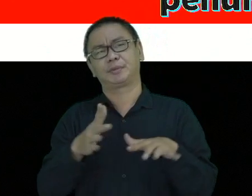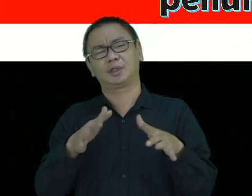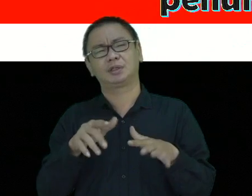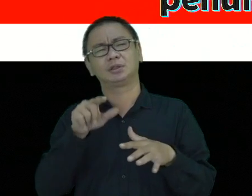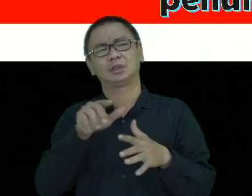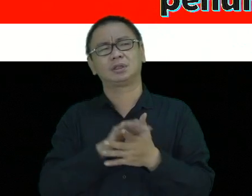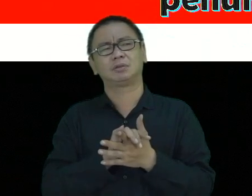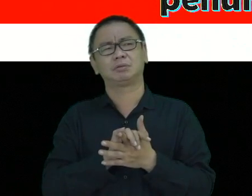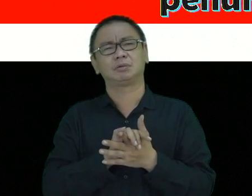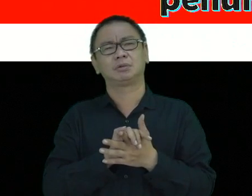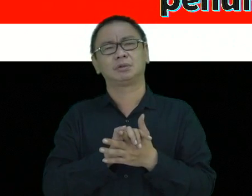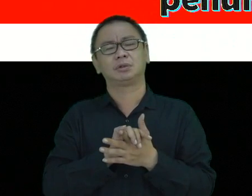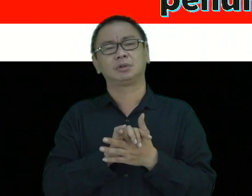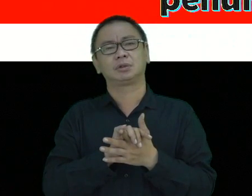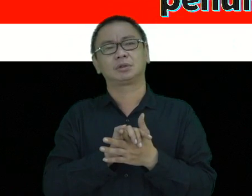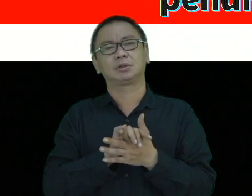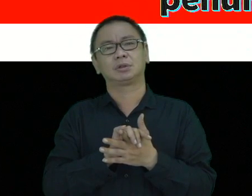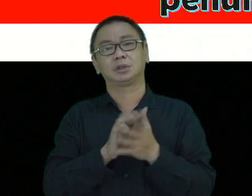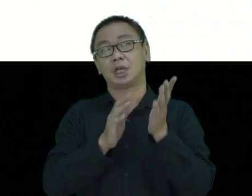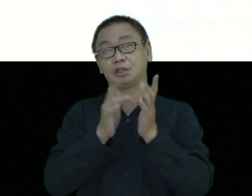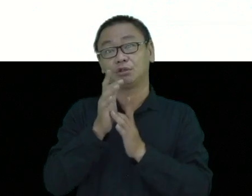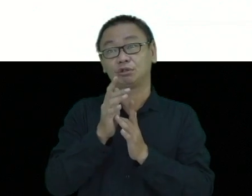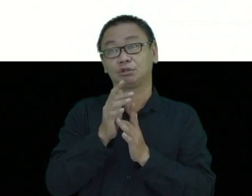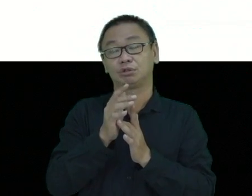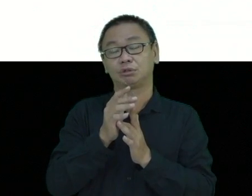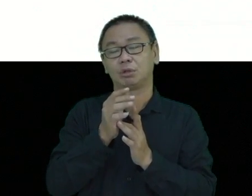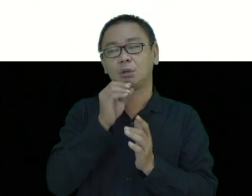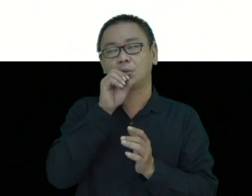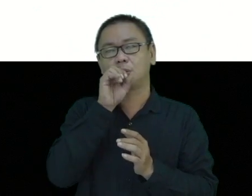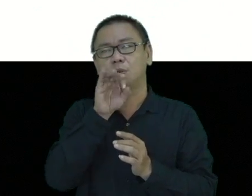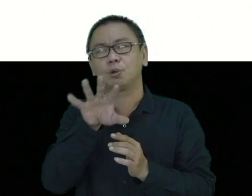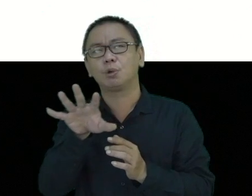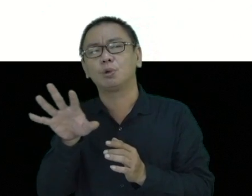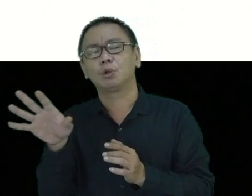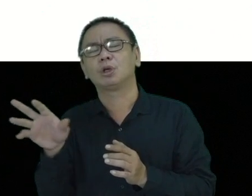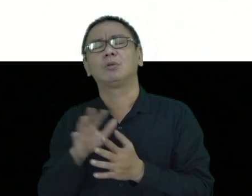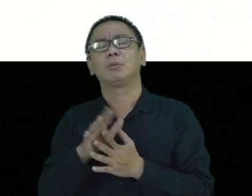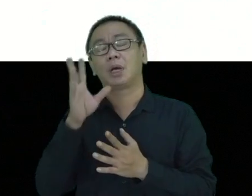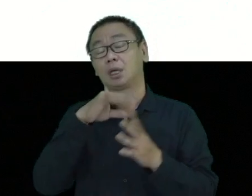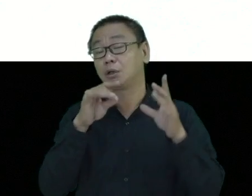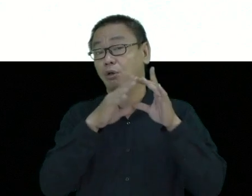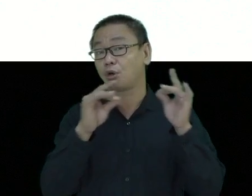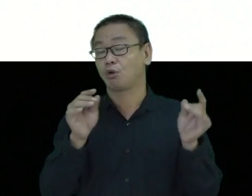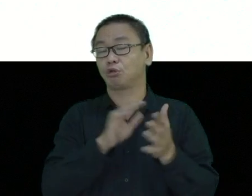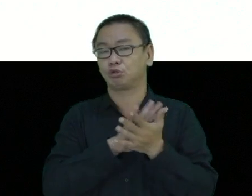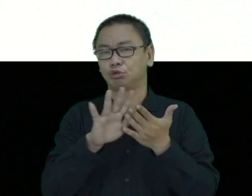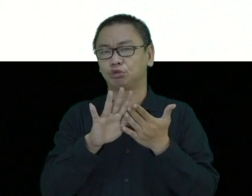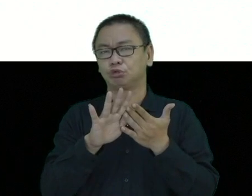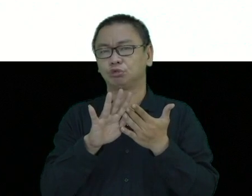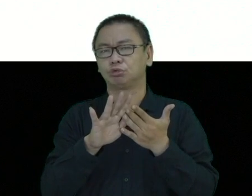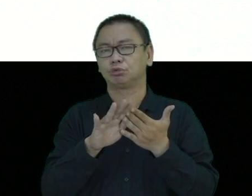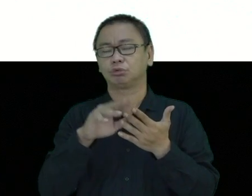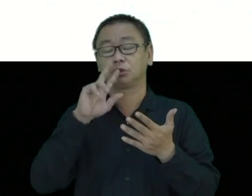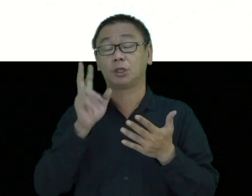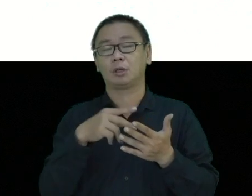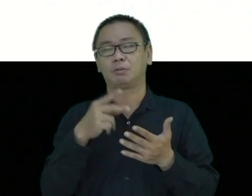Yesus menghembusi mereka dengan Roh Kudus, ya. Nah, saudara,